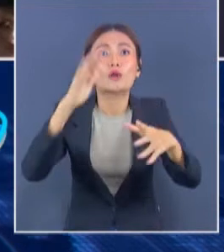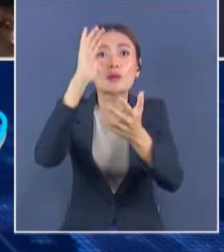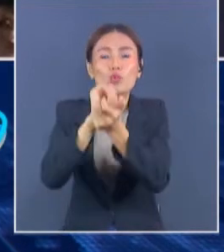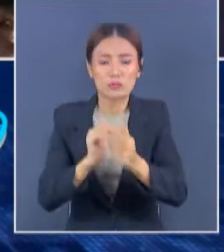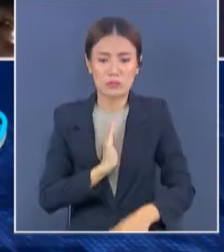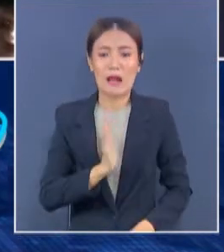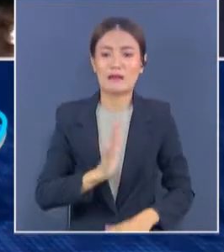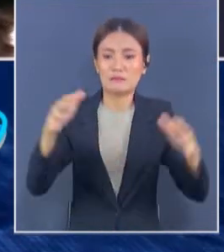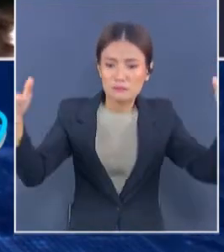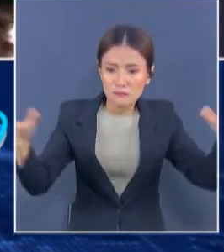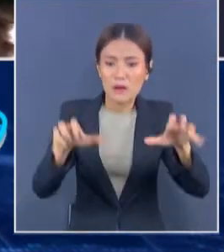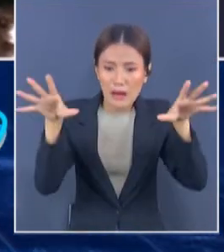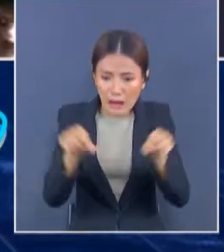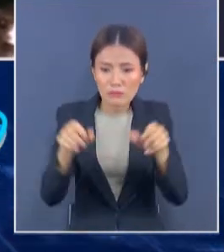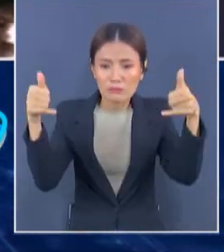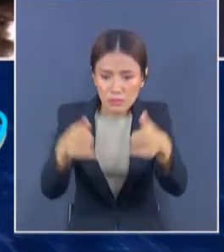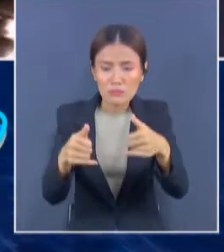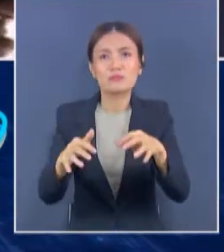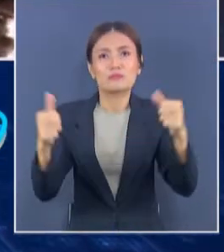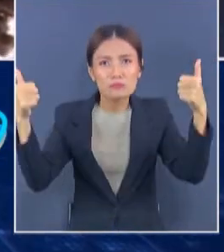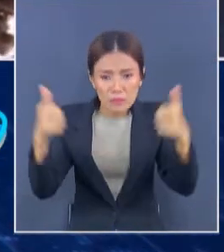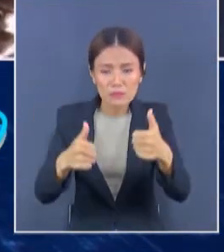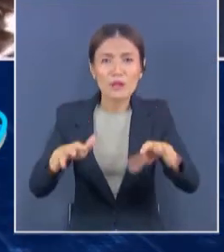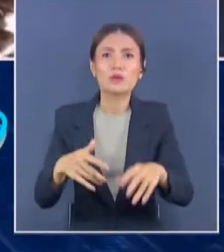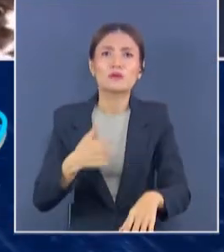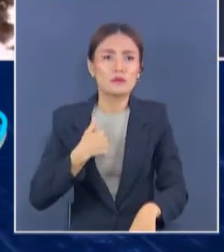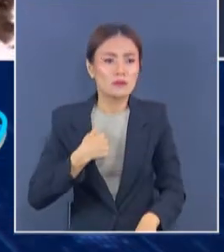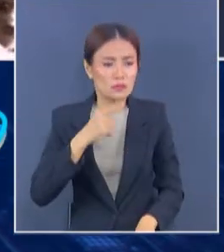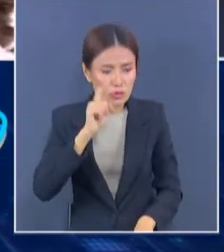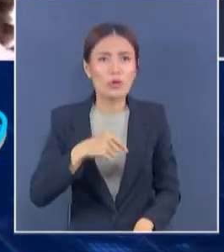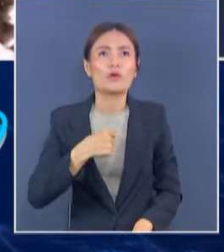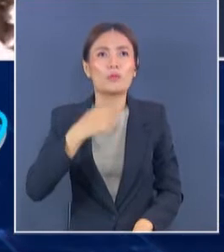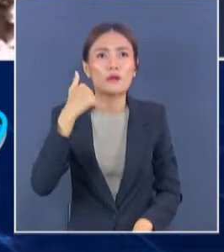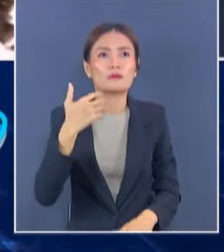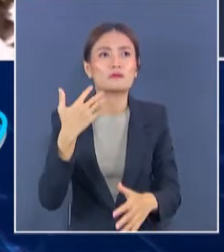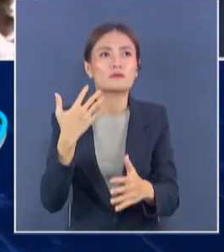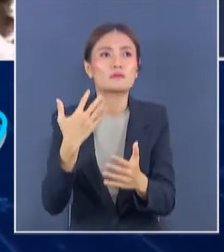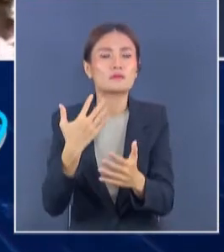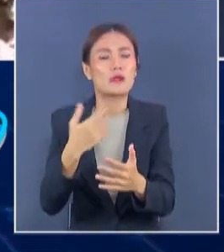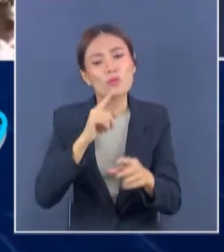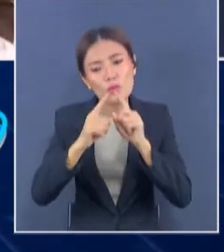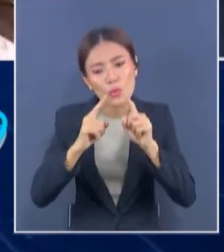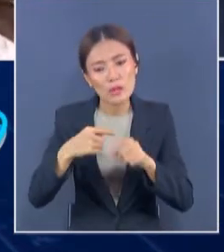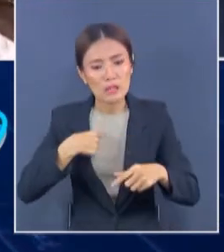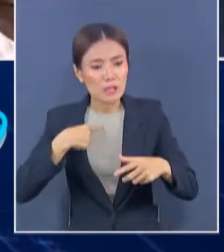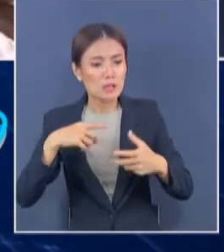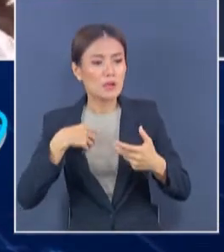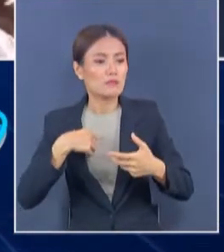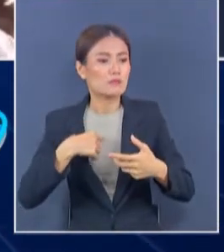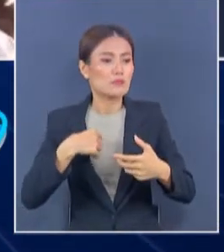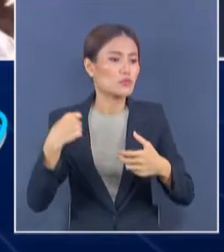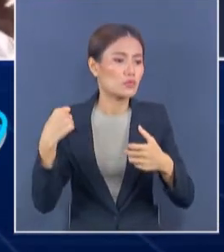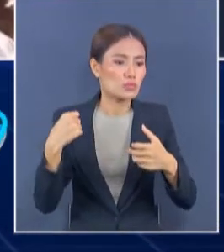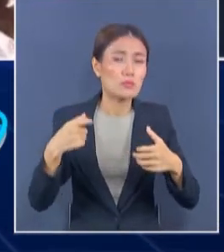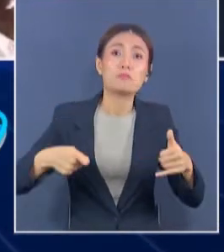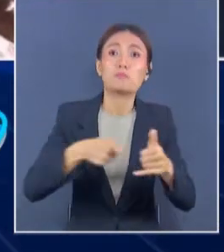เรื่องมันจบลงอ่ะจะไม่ว่าจะบอกว่าตัวเองปฏิเสธไม่ได้ก่อเหตุนั้นนะครับก็ยินดีจ่ายเงินให้หมื่นห้าเพื่อให้นะเดี๋ยว